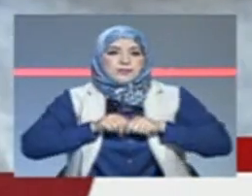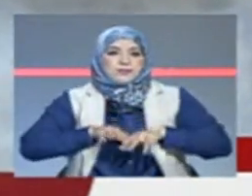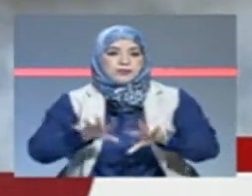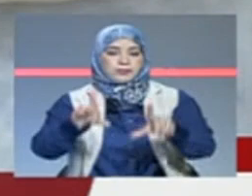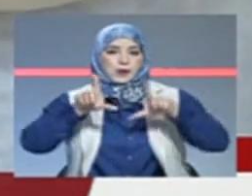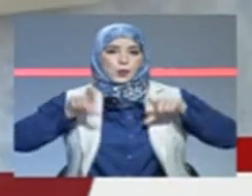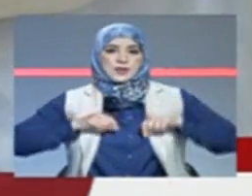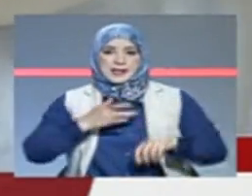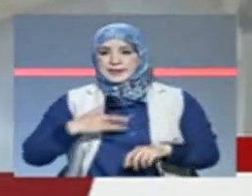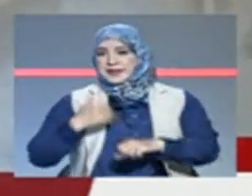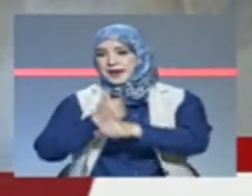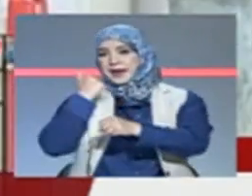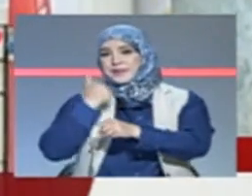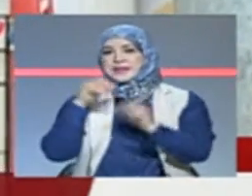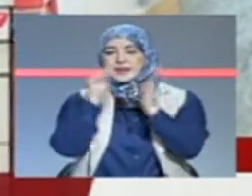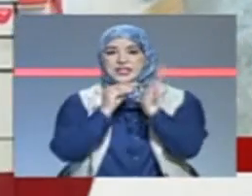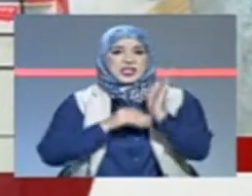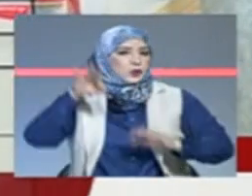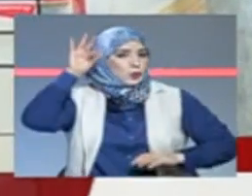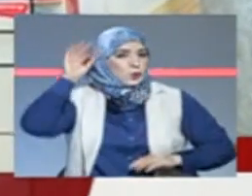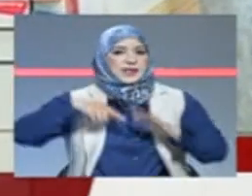أمس، سجلت تونس